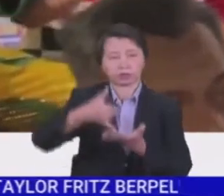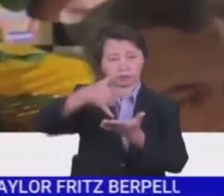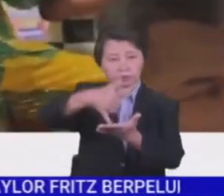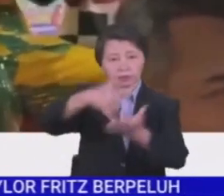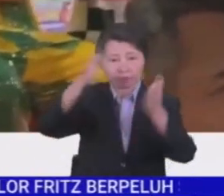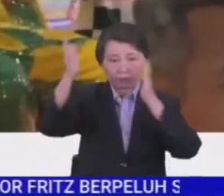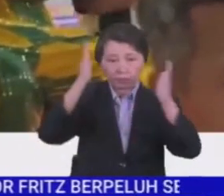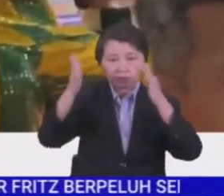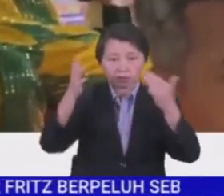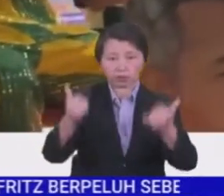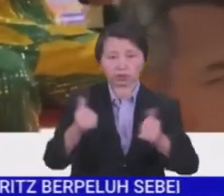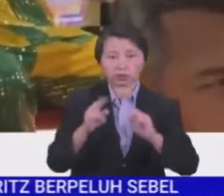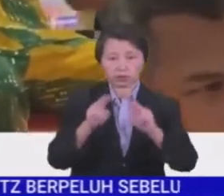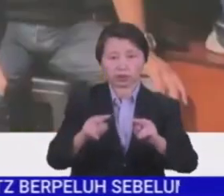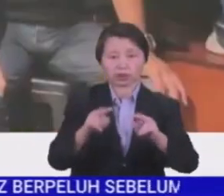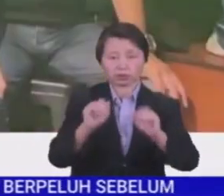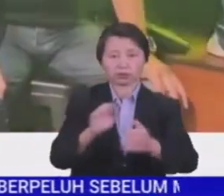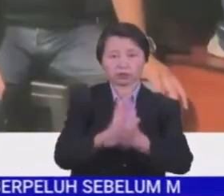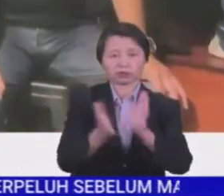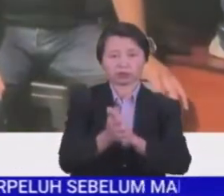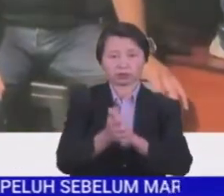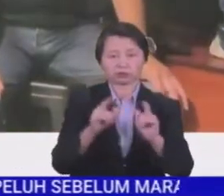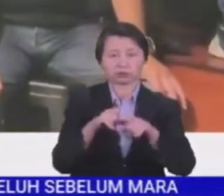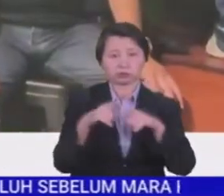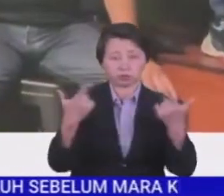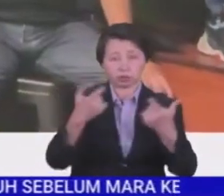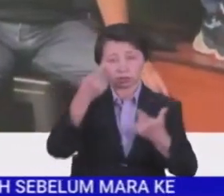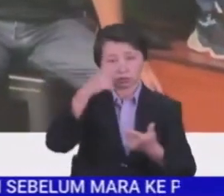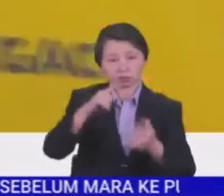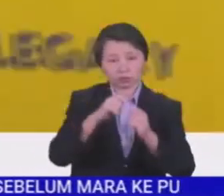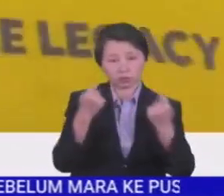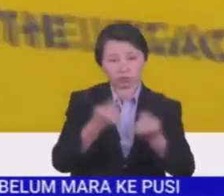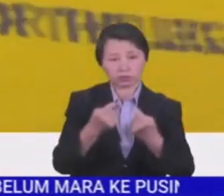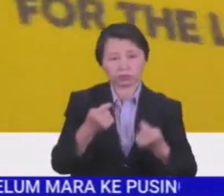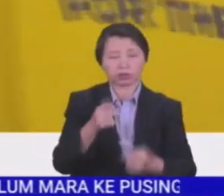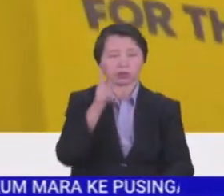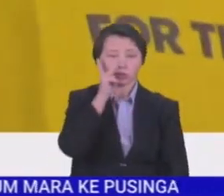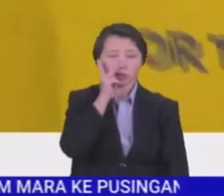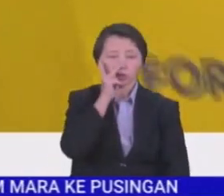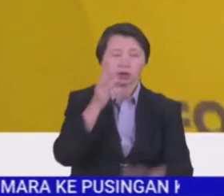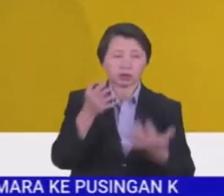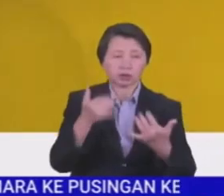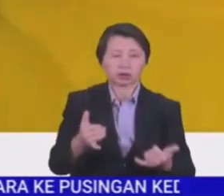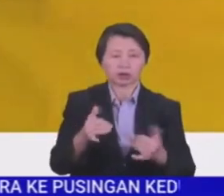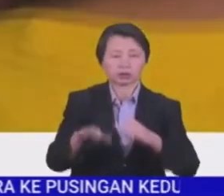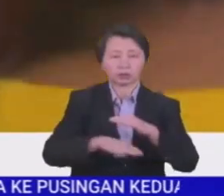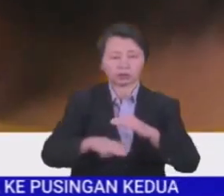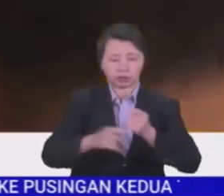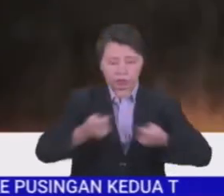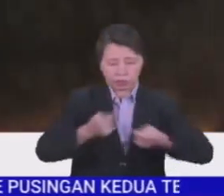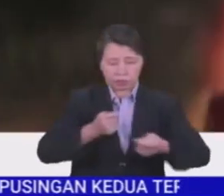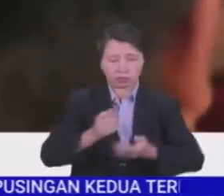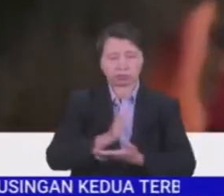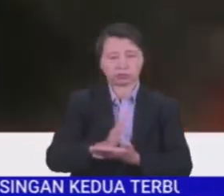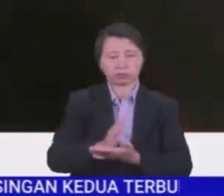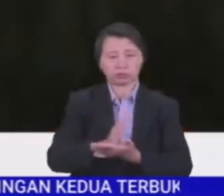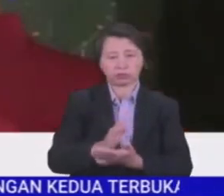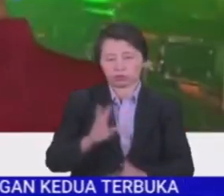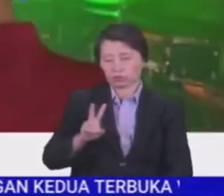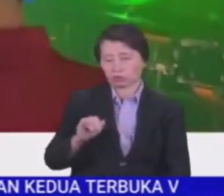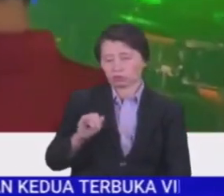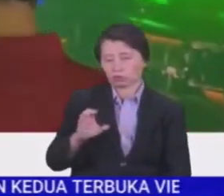Malaysia kali ini dilihat mampu menjadi perbezaan buat skuad Kenari yang kini di bawah pengendali sementara